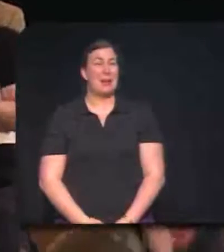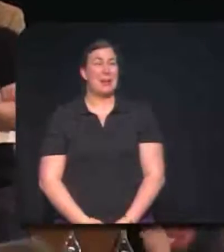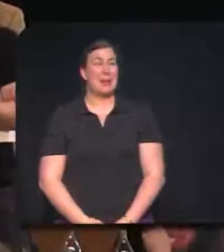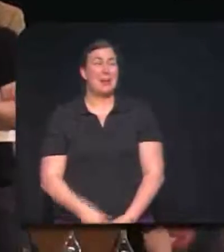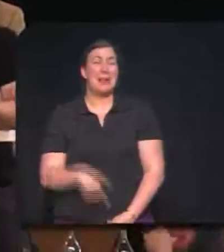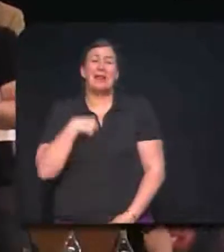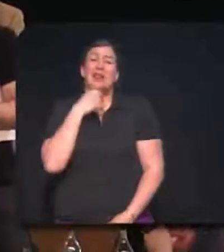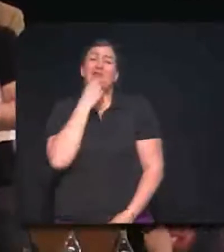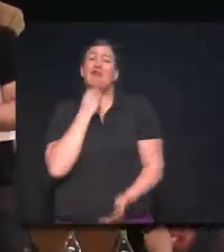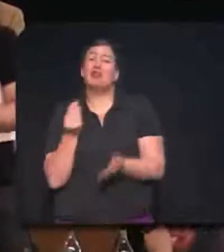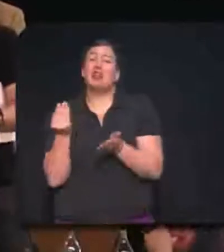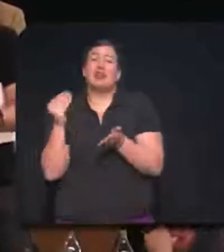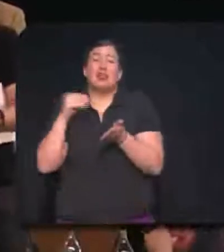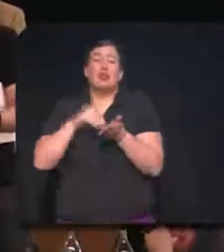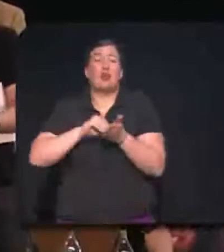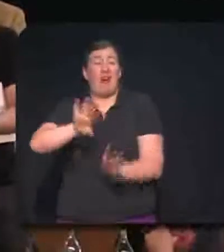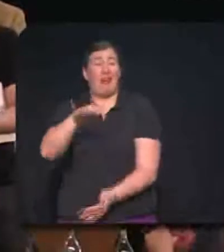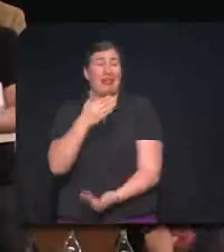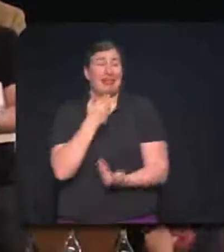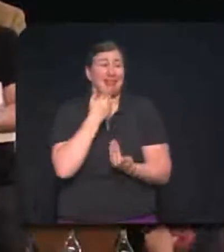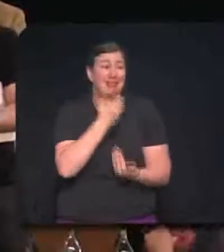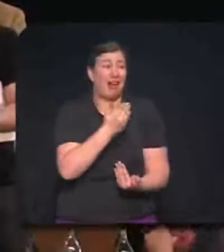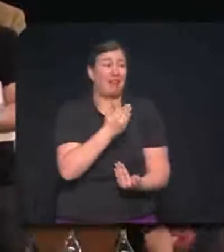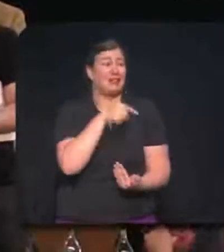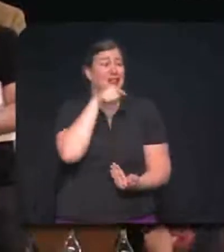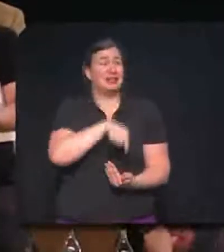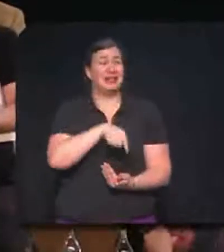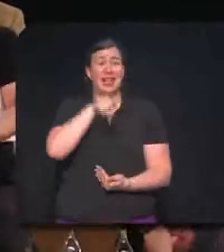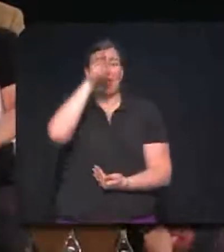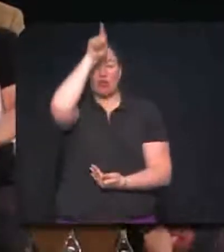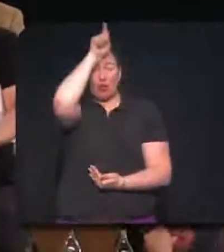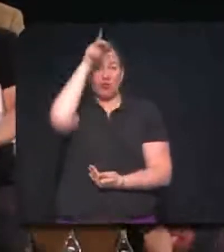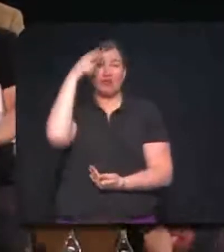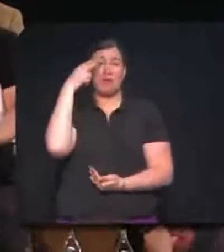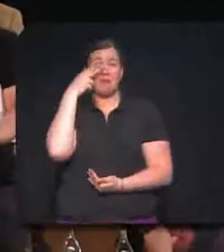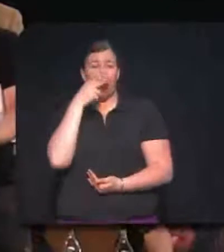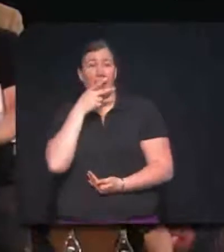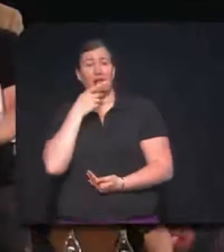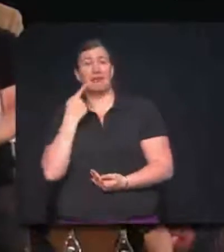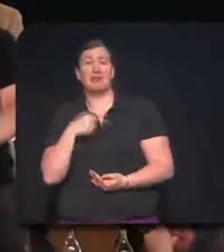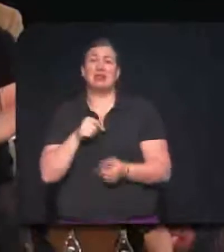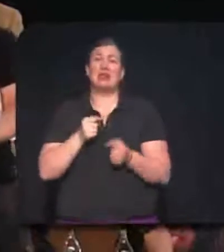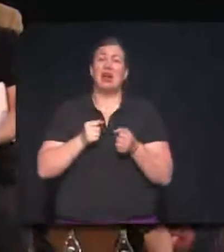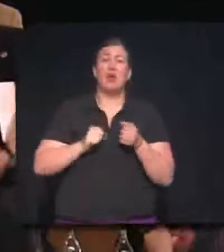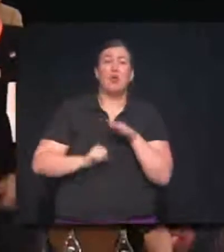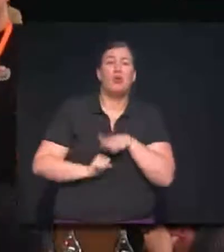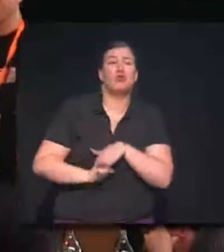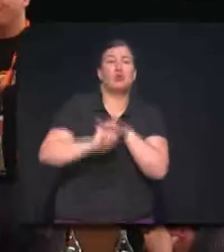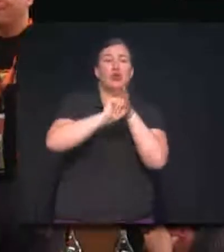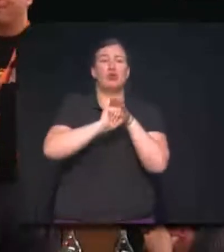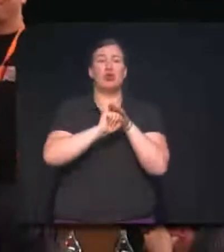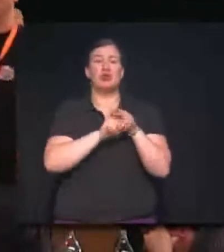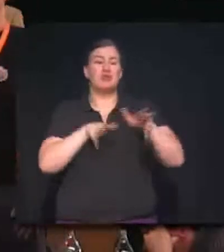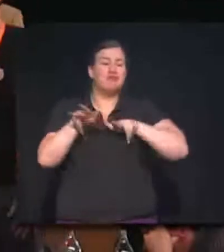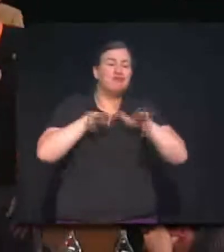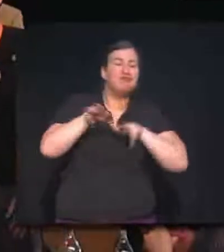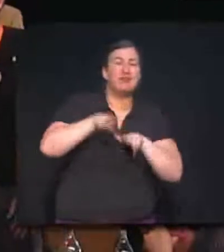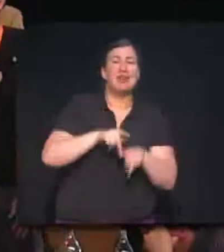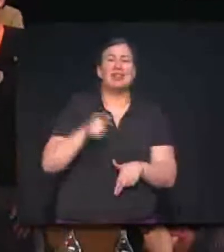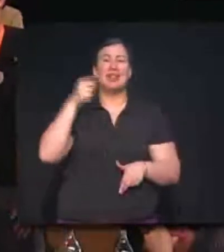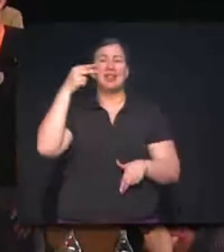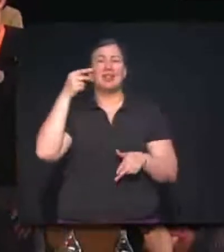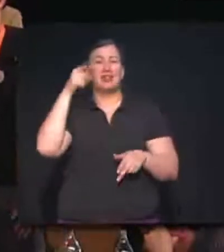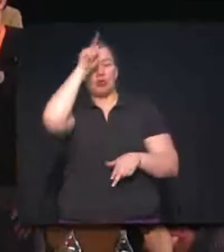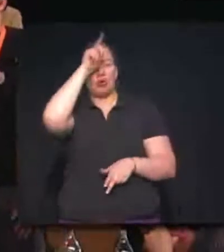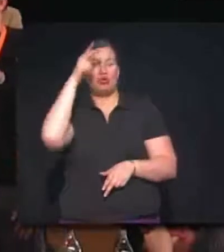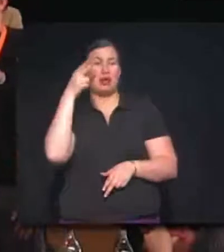and I like all that working German Pirates zur Support international Koordination of the German pirate party and